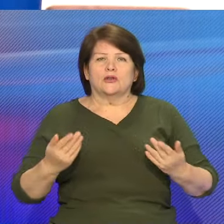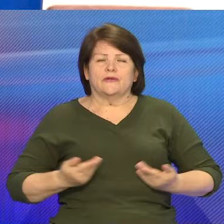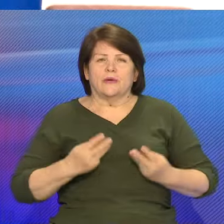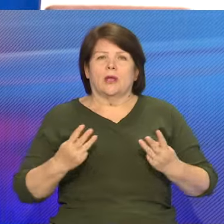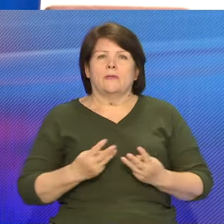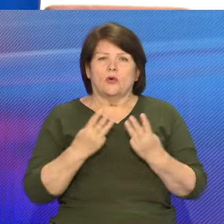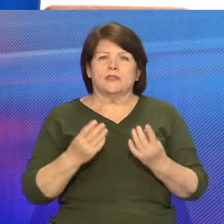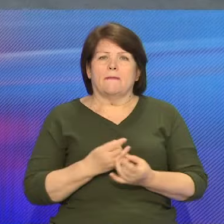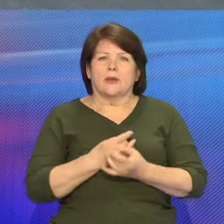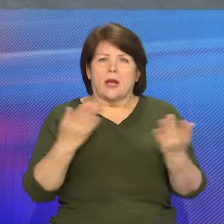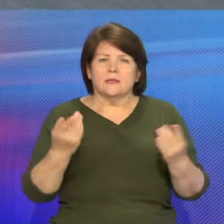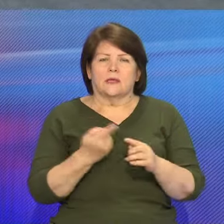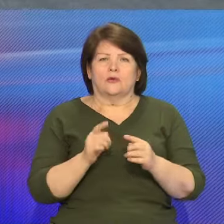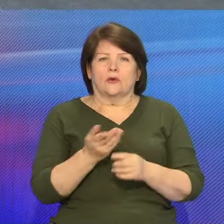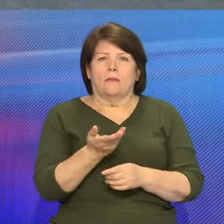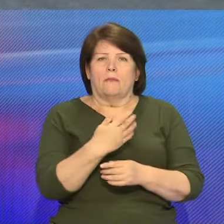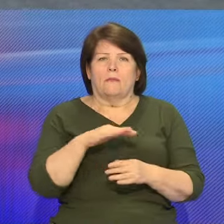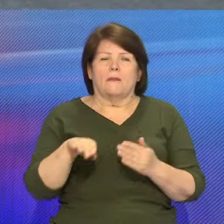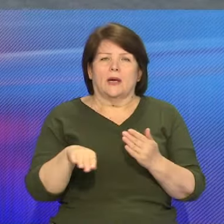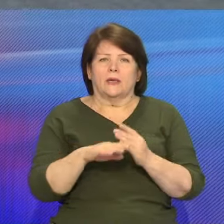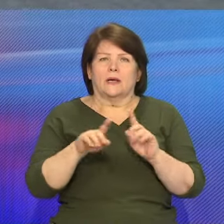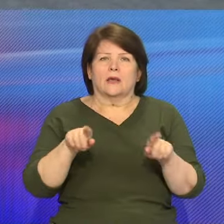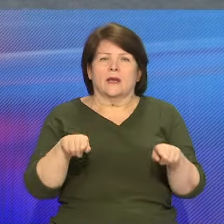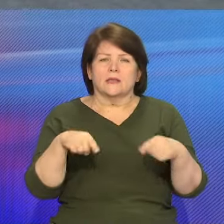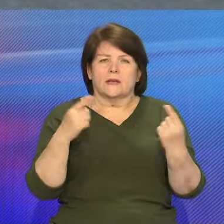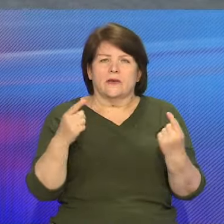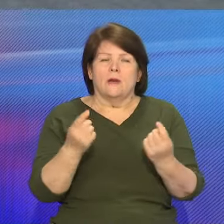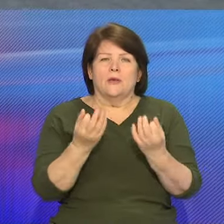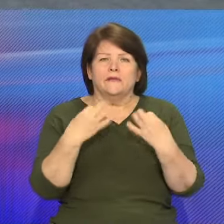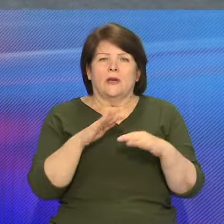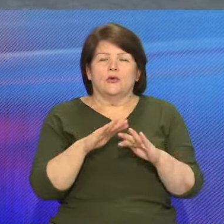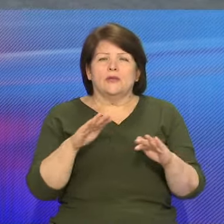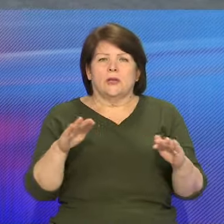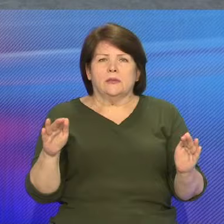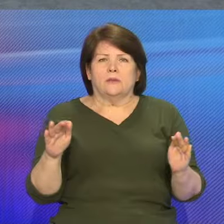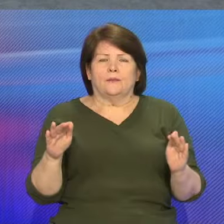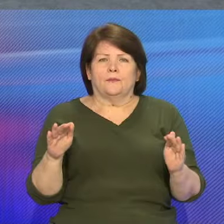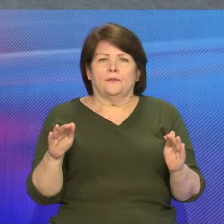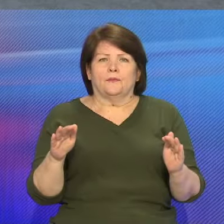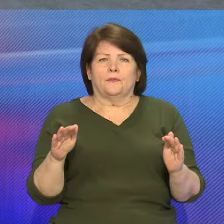который помогли организовать организаторы, позволяют детям,